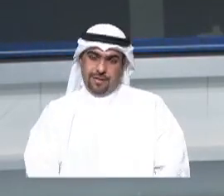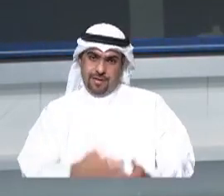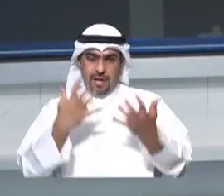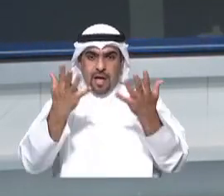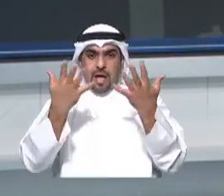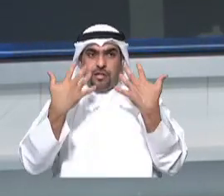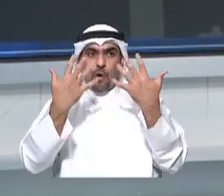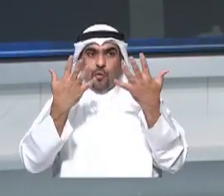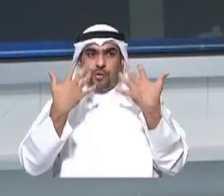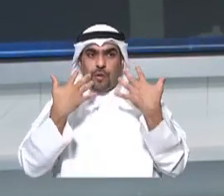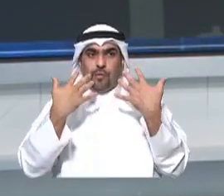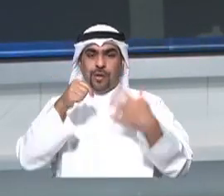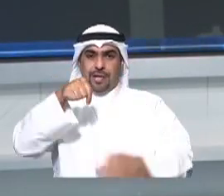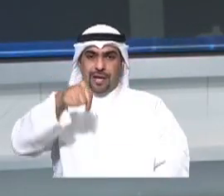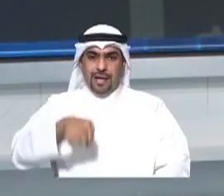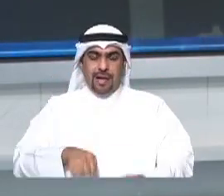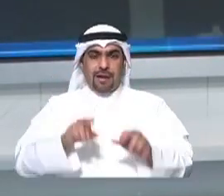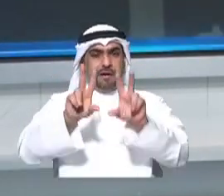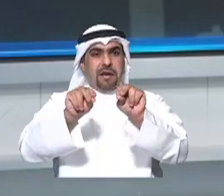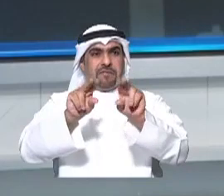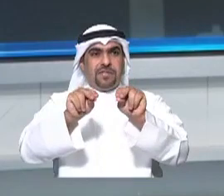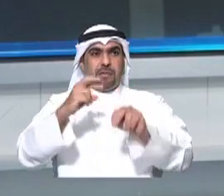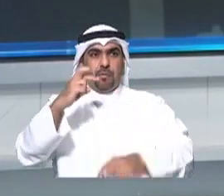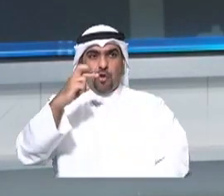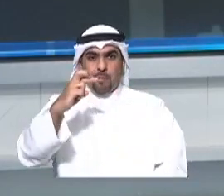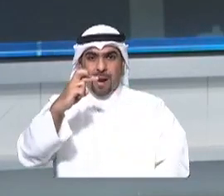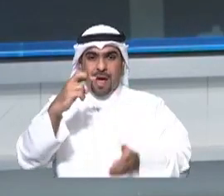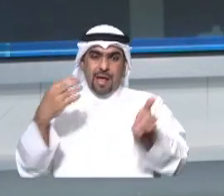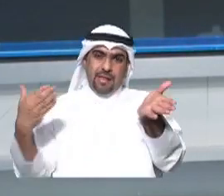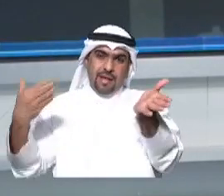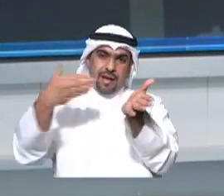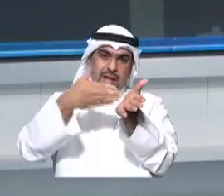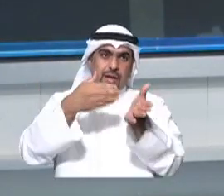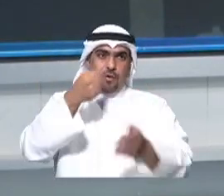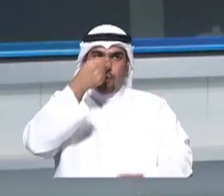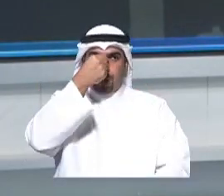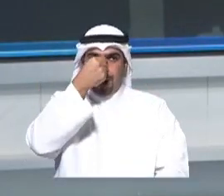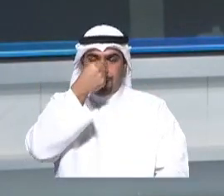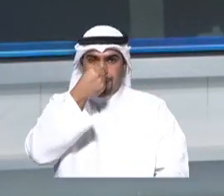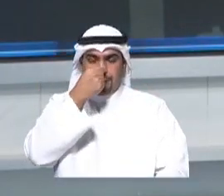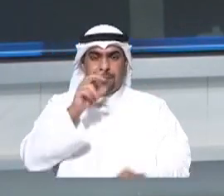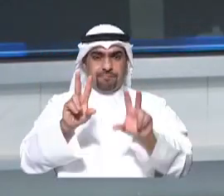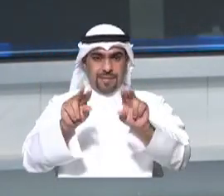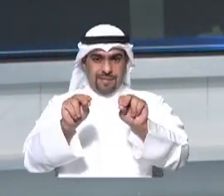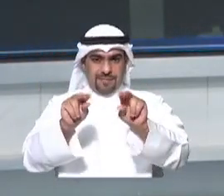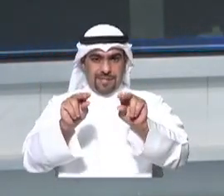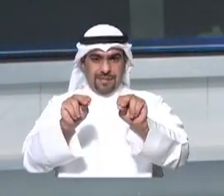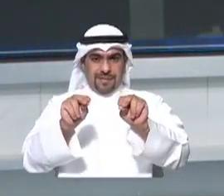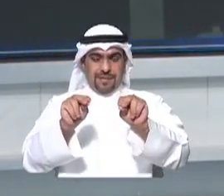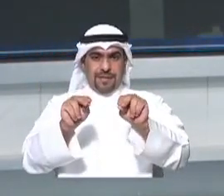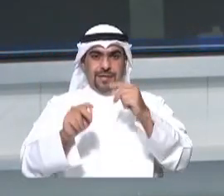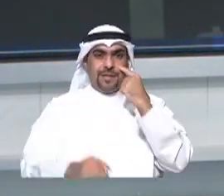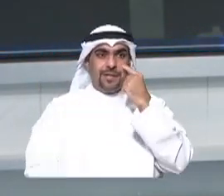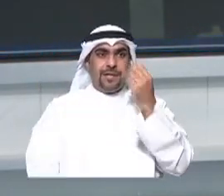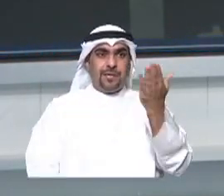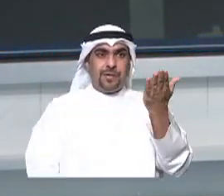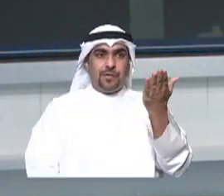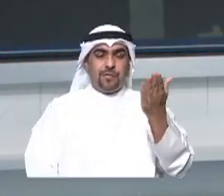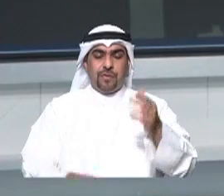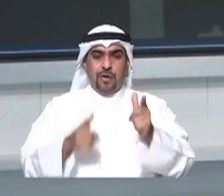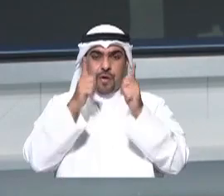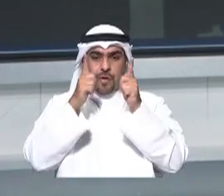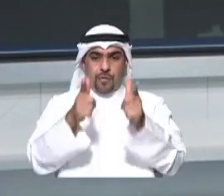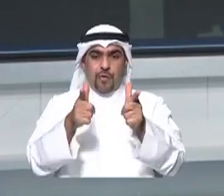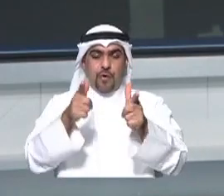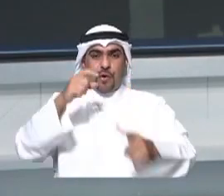الرياح الشمالية الغربية نشاطها على فترات قد تصل سرعتها إلى 40 كم/ساعة، ودرجات الحرارة العظمى متوقعة